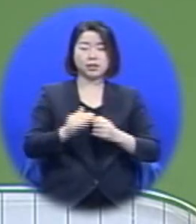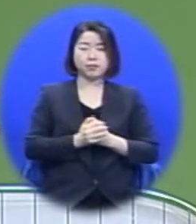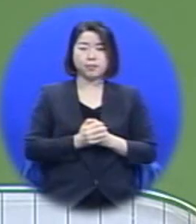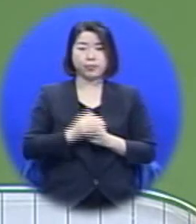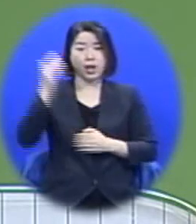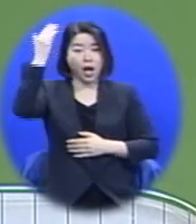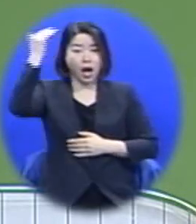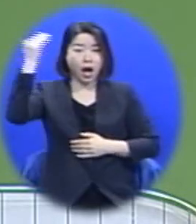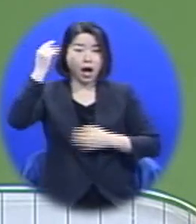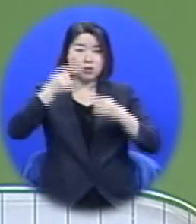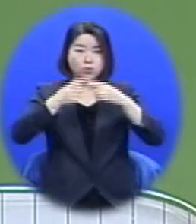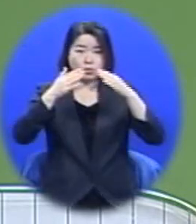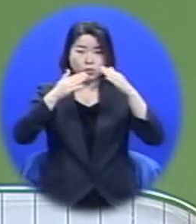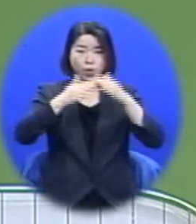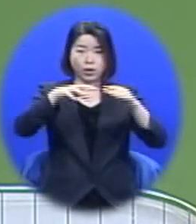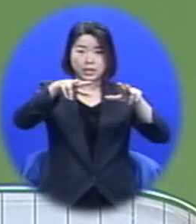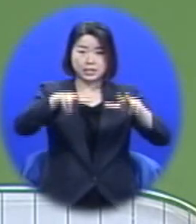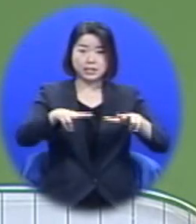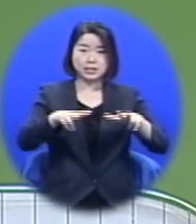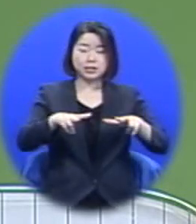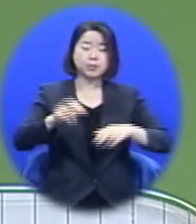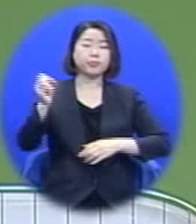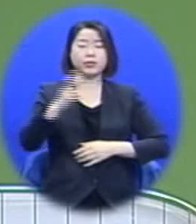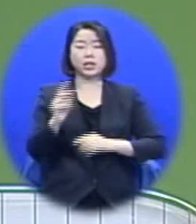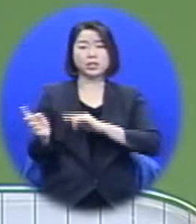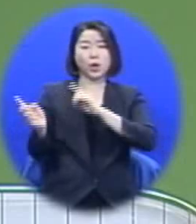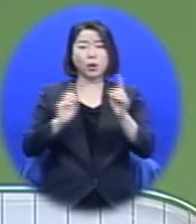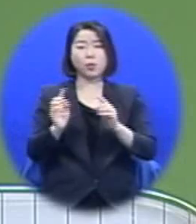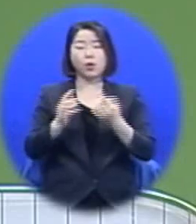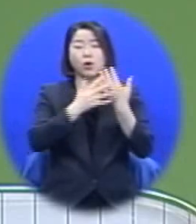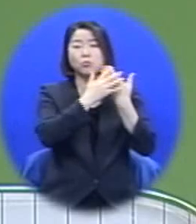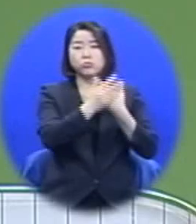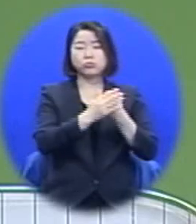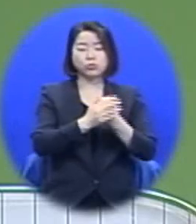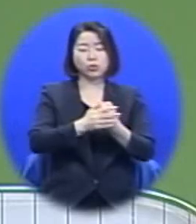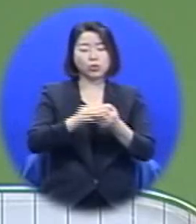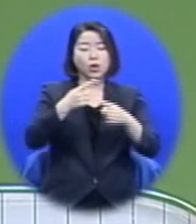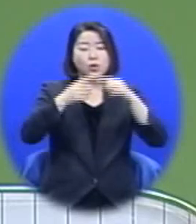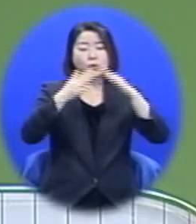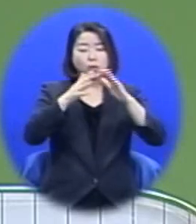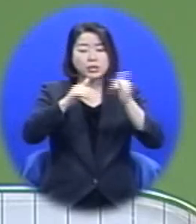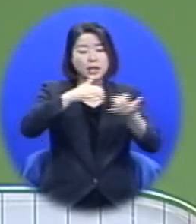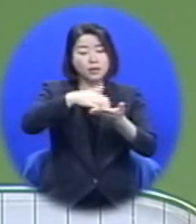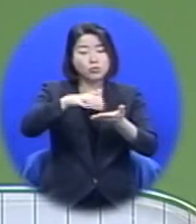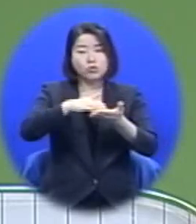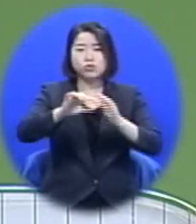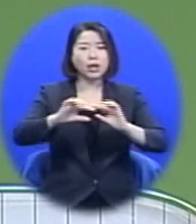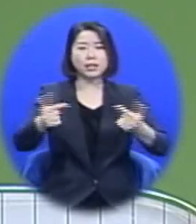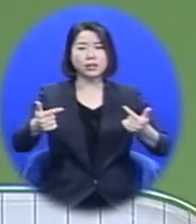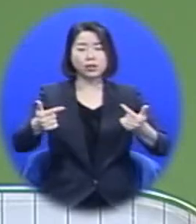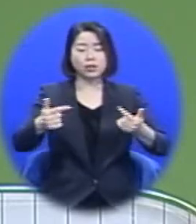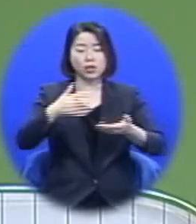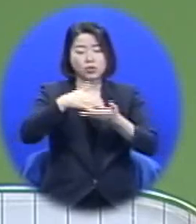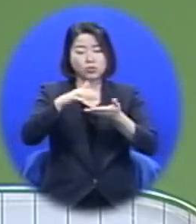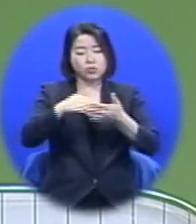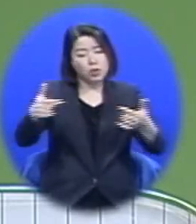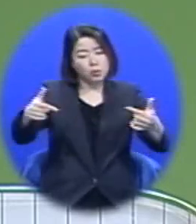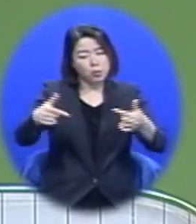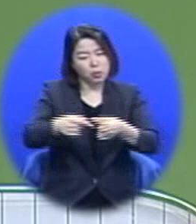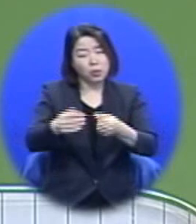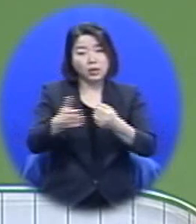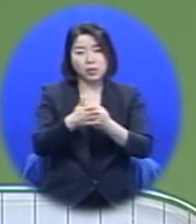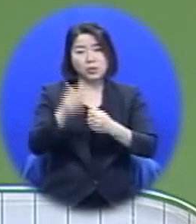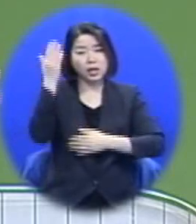한국교회가 지금 다시 회복해야 될 부흥 도 교인수가 아닙니다 도인 숫자가 줄어 든다는 것 때문에